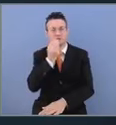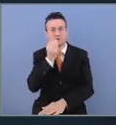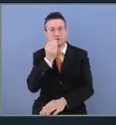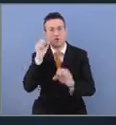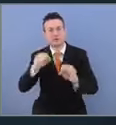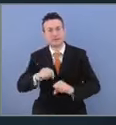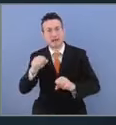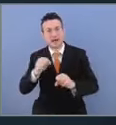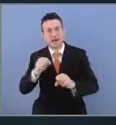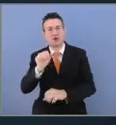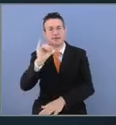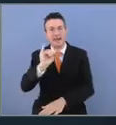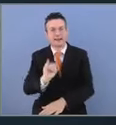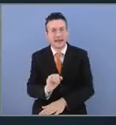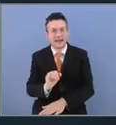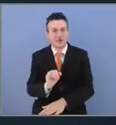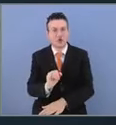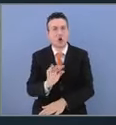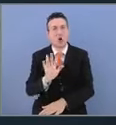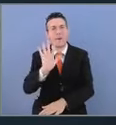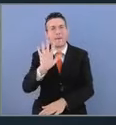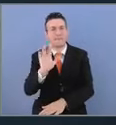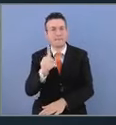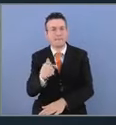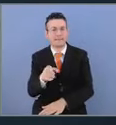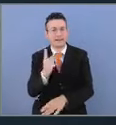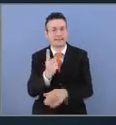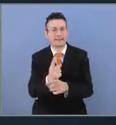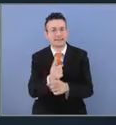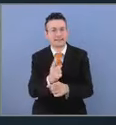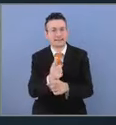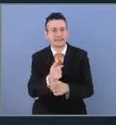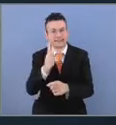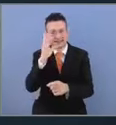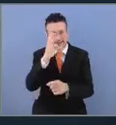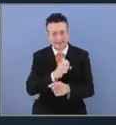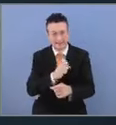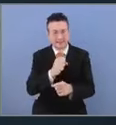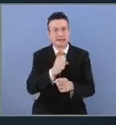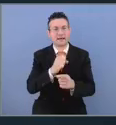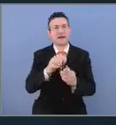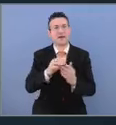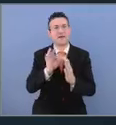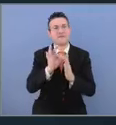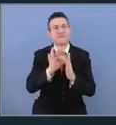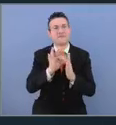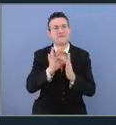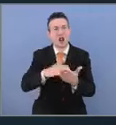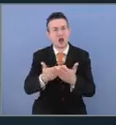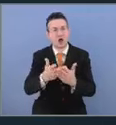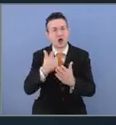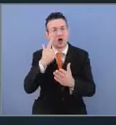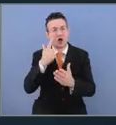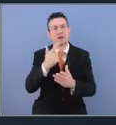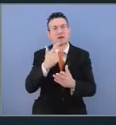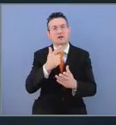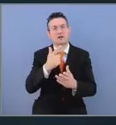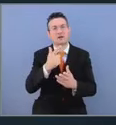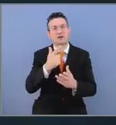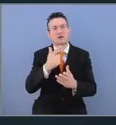dire che non debba arrecare conflitti, mancate le distribuzioni di valore, perdite di eticità all'interno di un comparto, perché